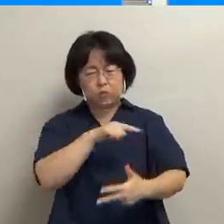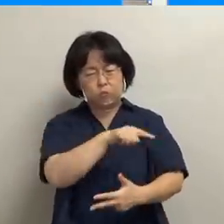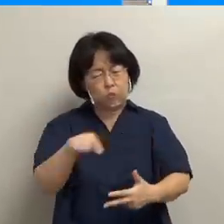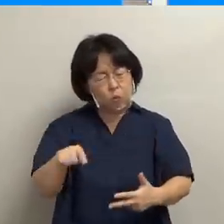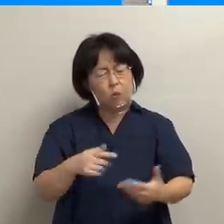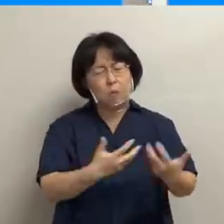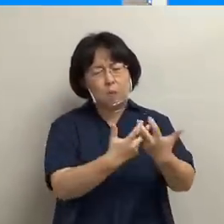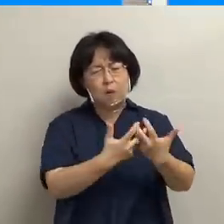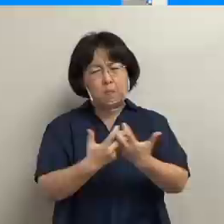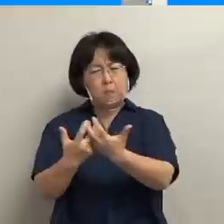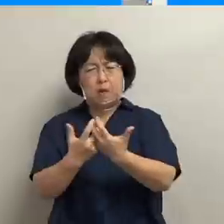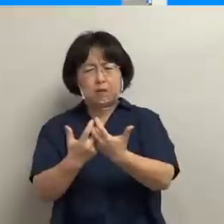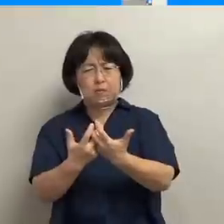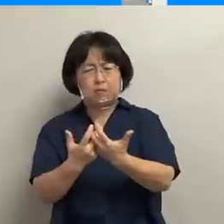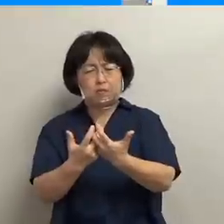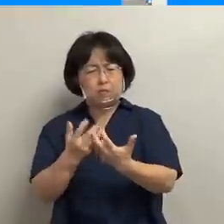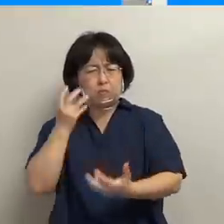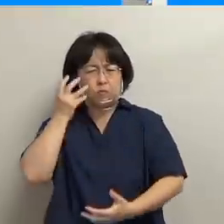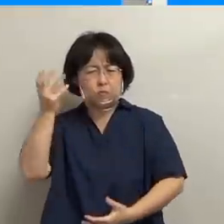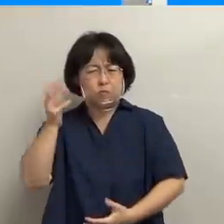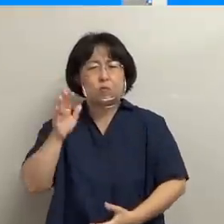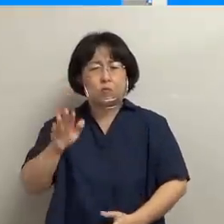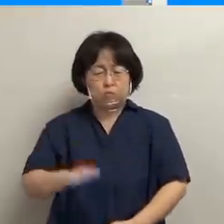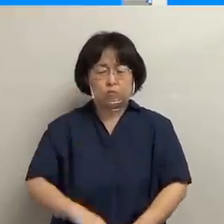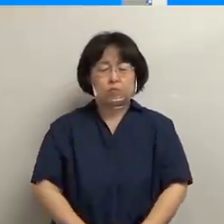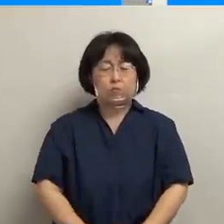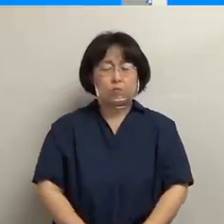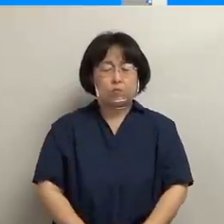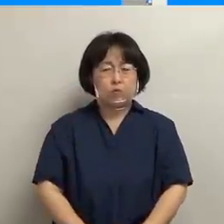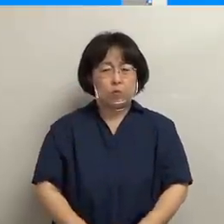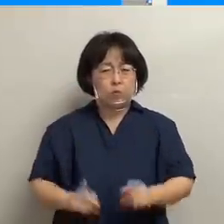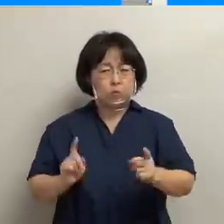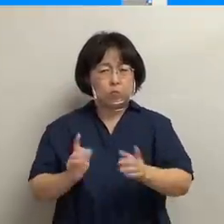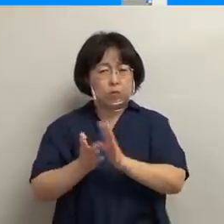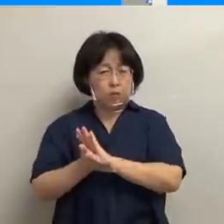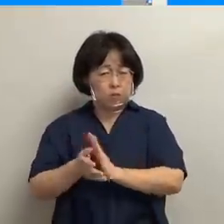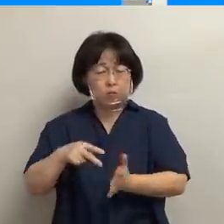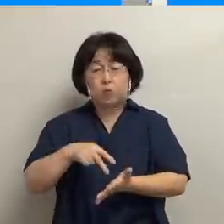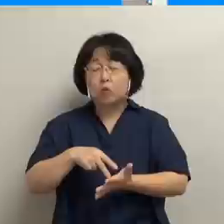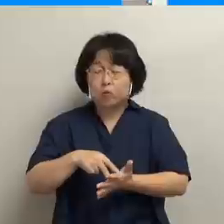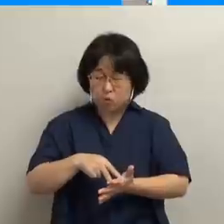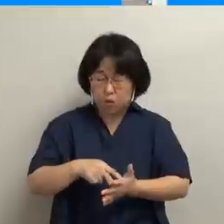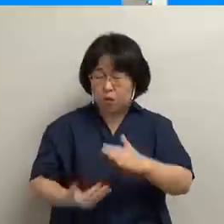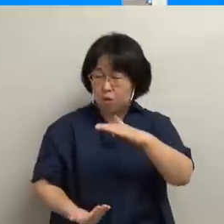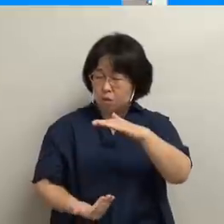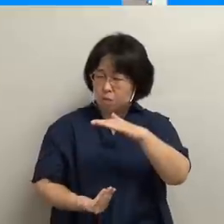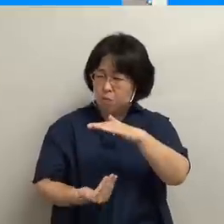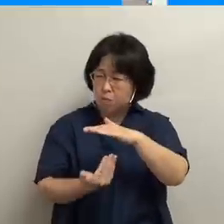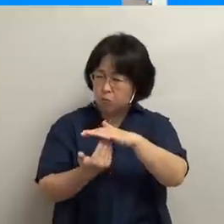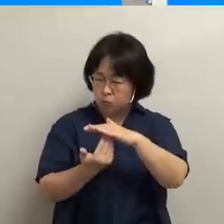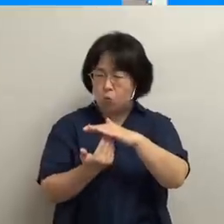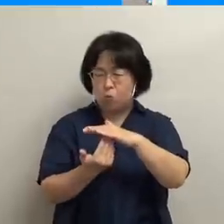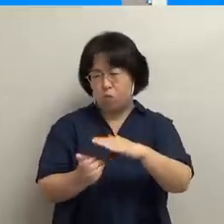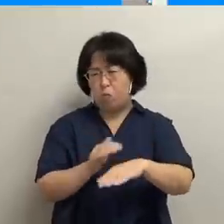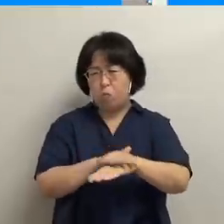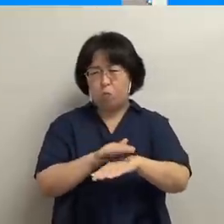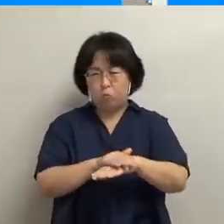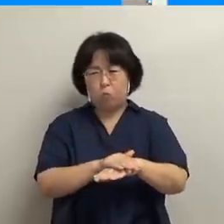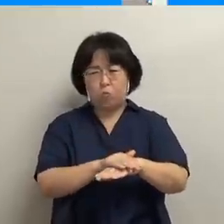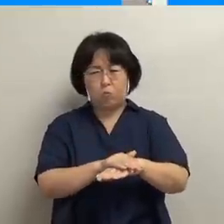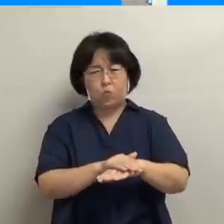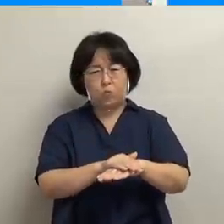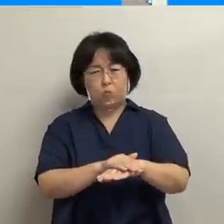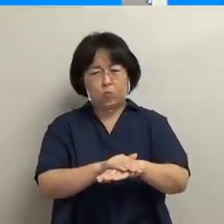しまうのかなと思うんですが先ほどもお話しありましたけれども群馬県にとってそのベストな選択こういうふうに振り分けていこうですとかそう